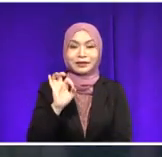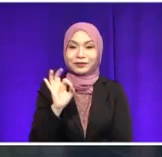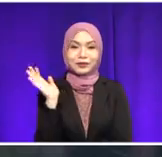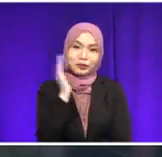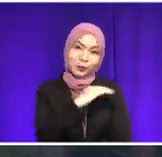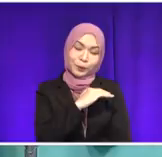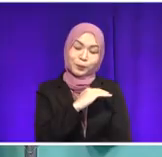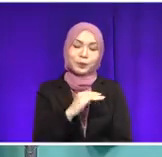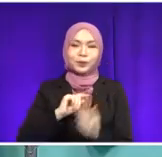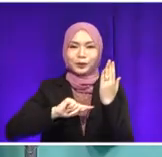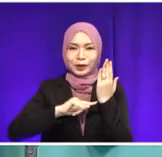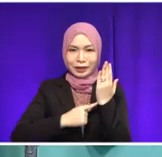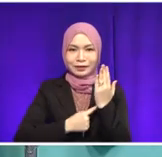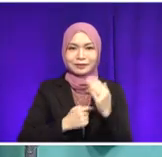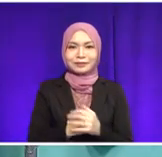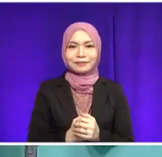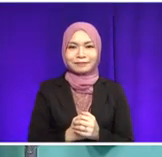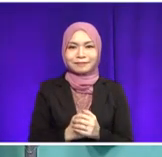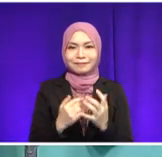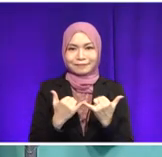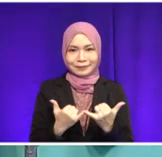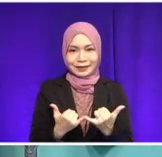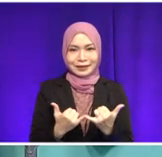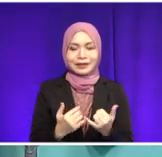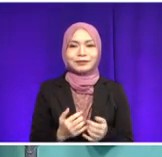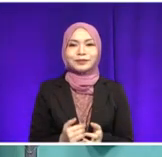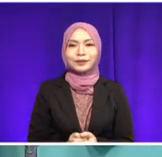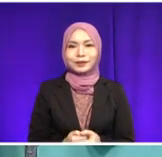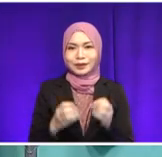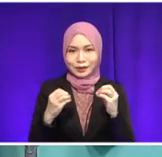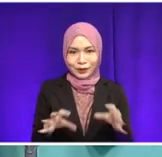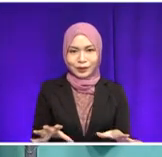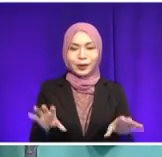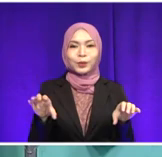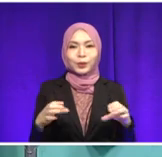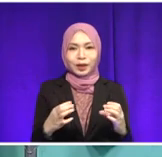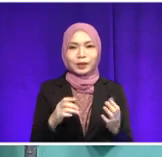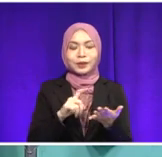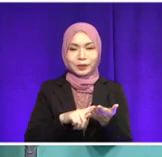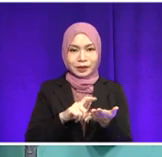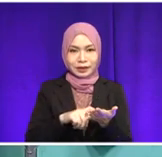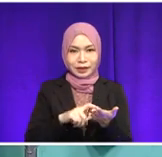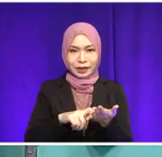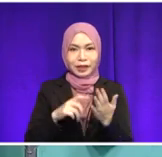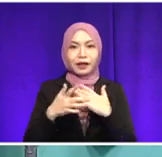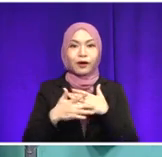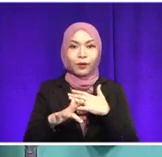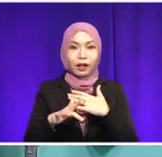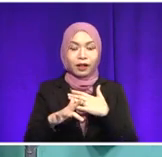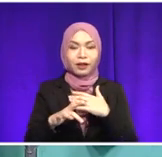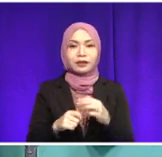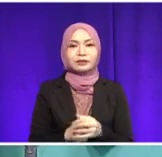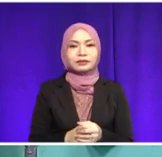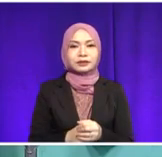tadi bila kita udah buat perbincangan secara awal perbincangan tersebut perlulah